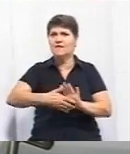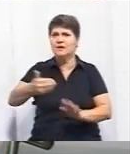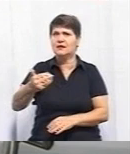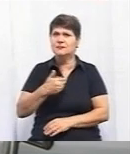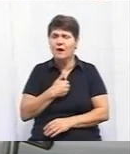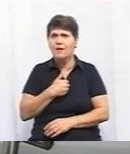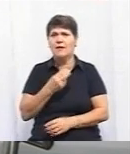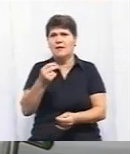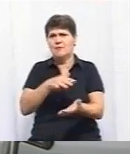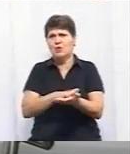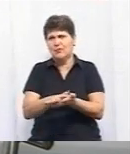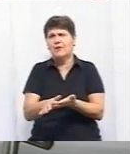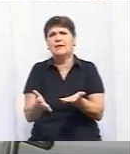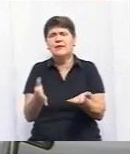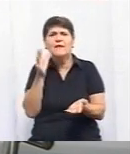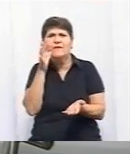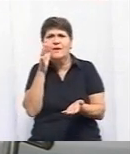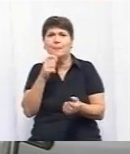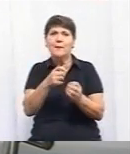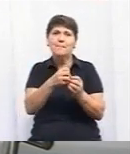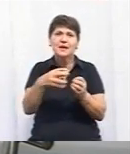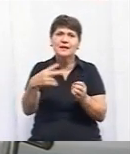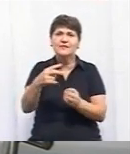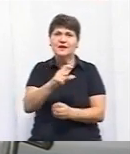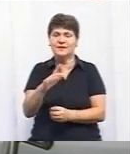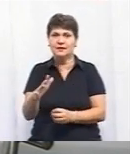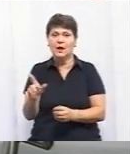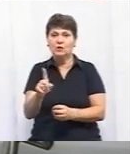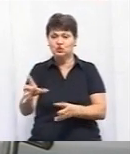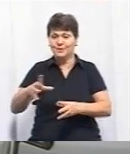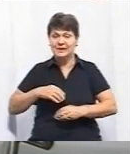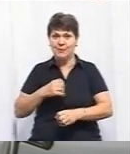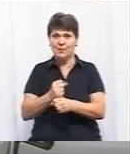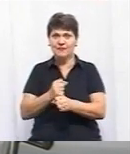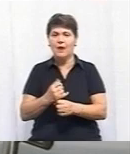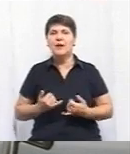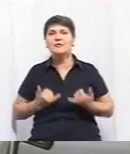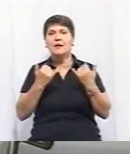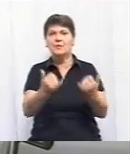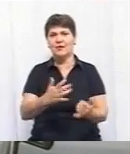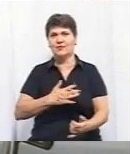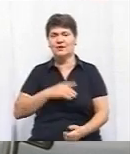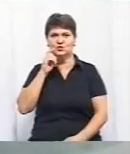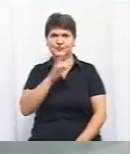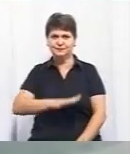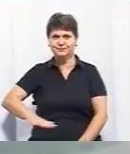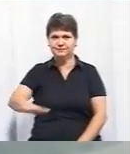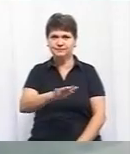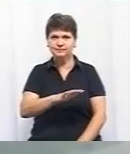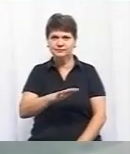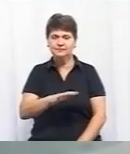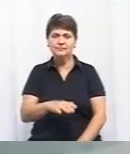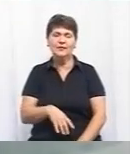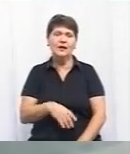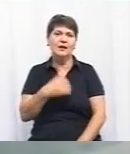потратити якихось півгодинки там, чи 15 хвилин, щоб з нами попрацювати на благо нашої війни. Ось ви кажете, що запрошення